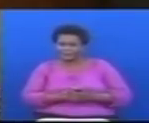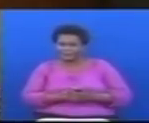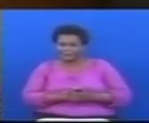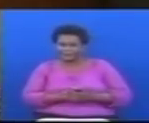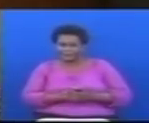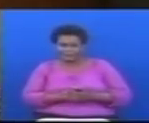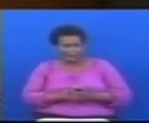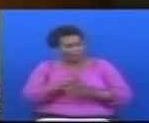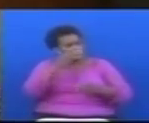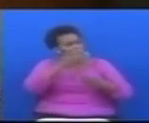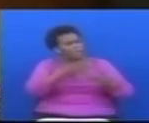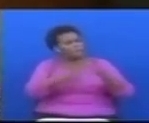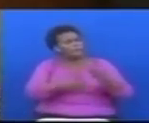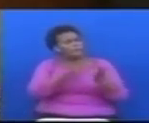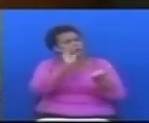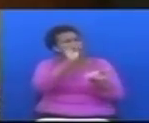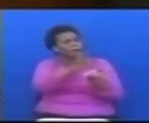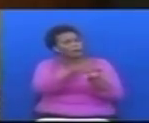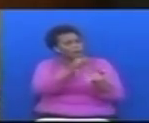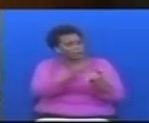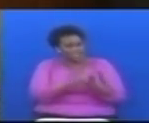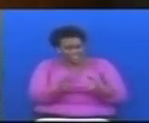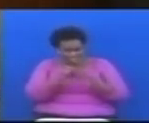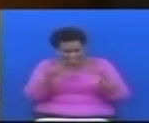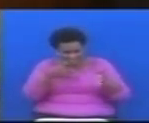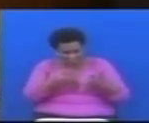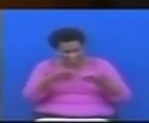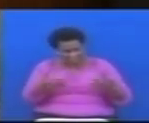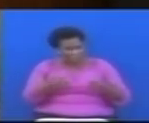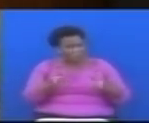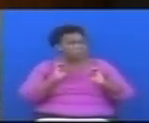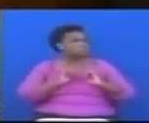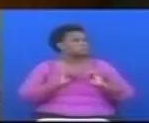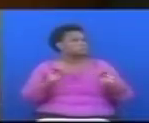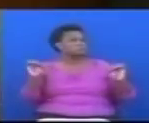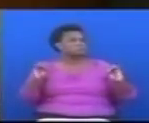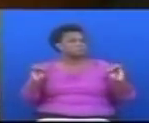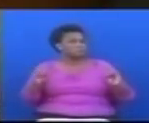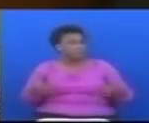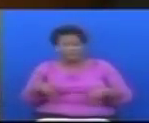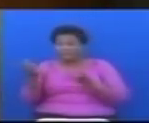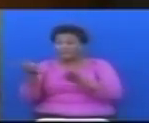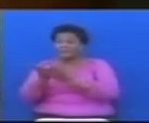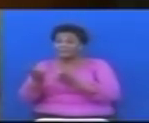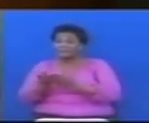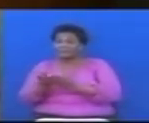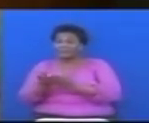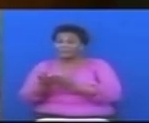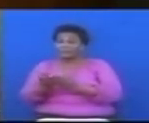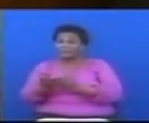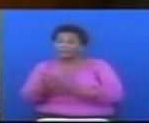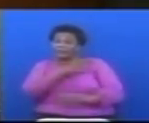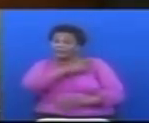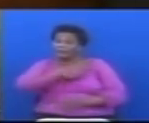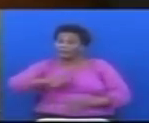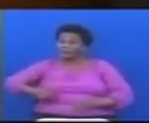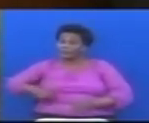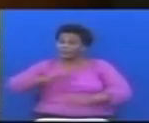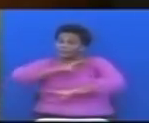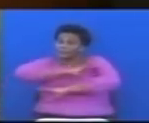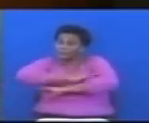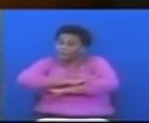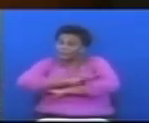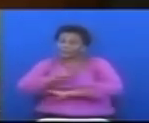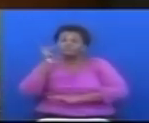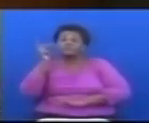litatengenezwa kwa kiwango cha lami, lakini pia mheshimiwa rais mstaafu Dr. Jakaya Kikwete alivyokuja